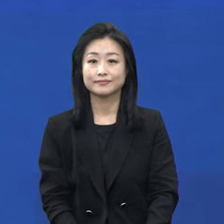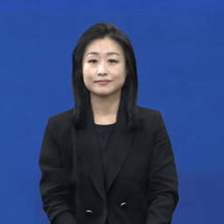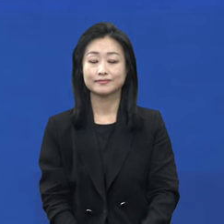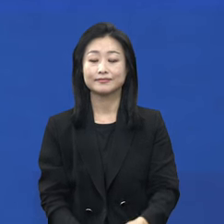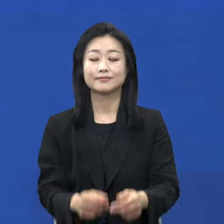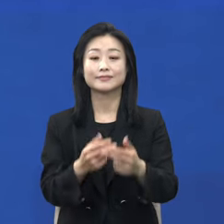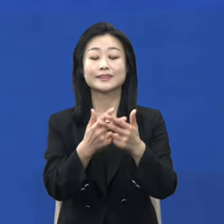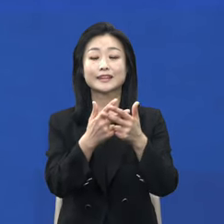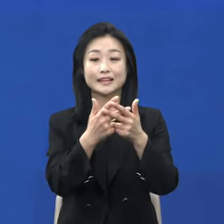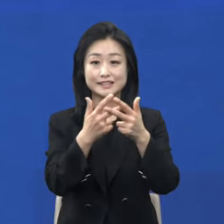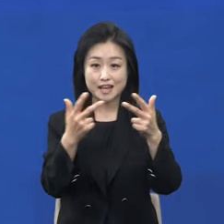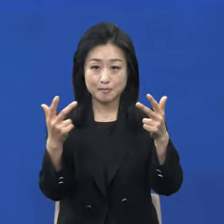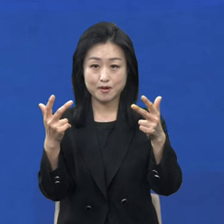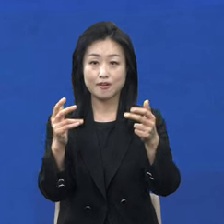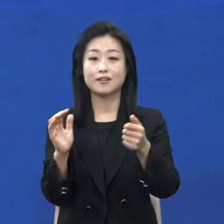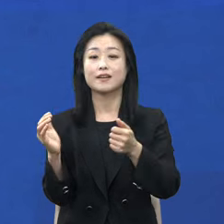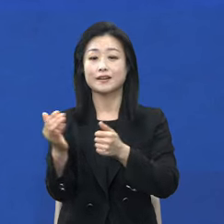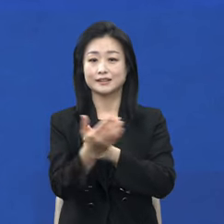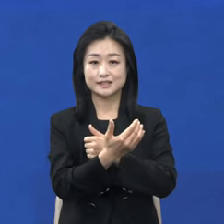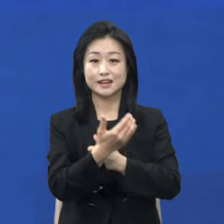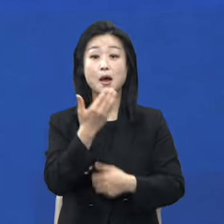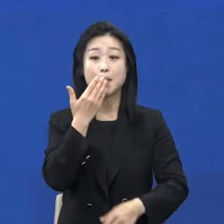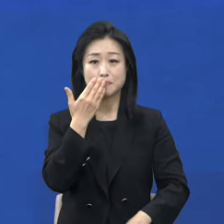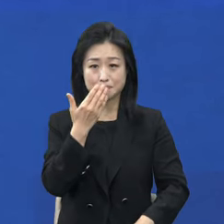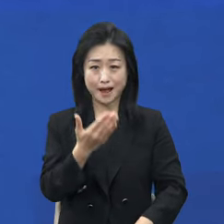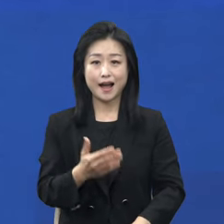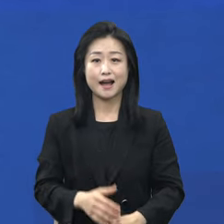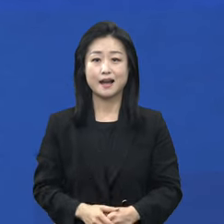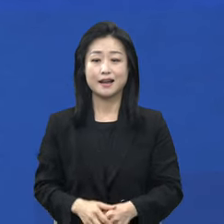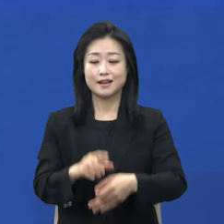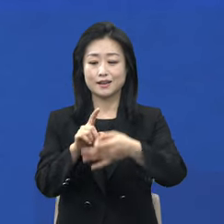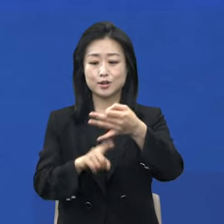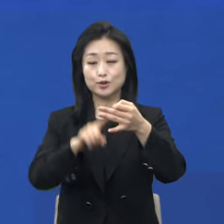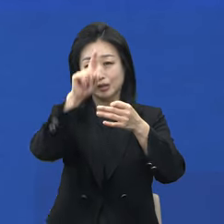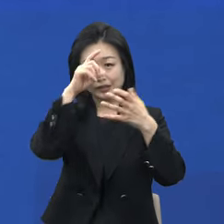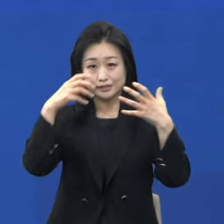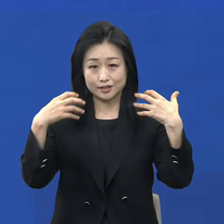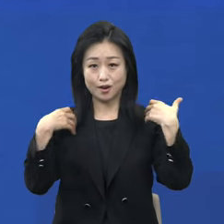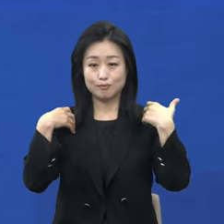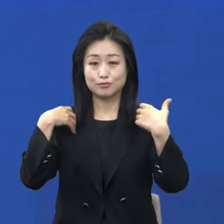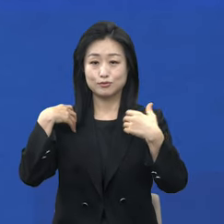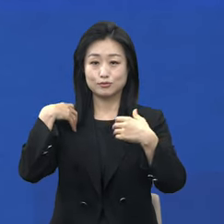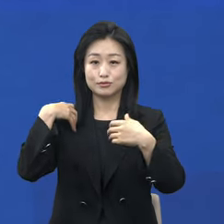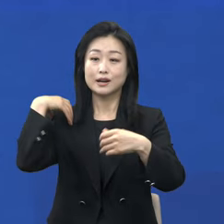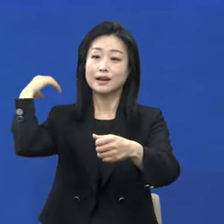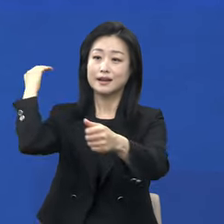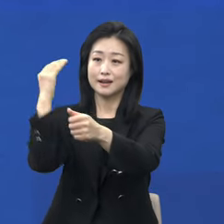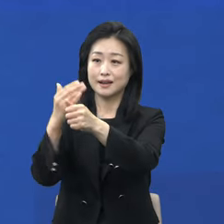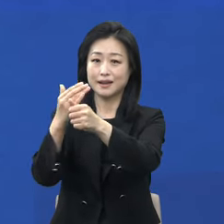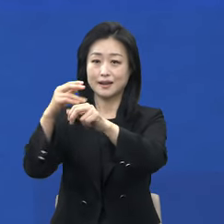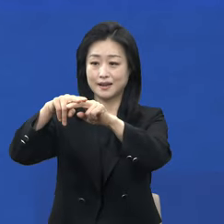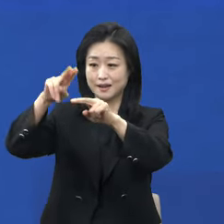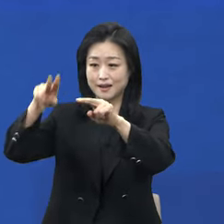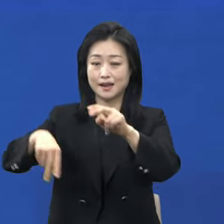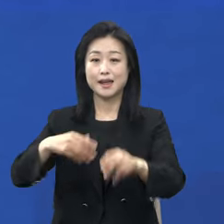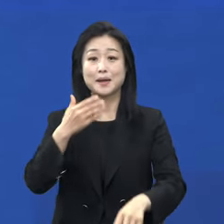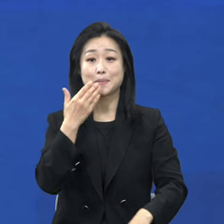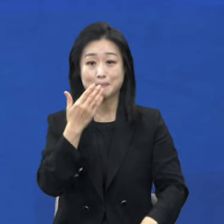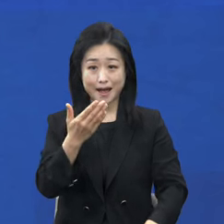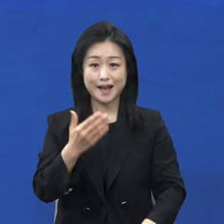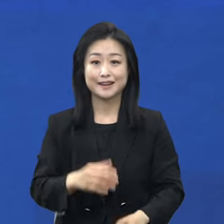이재명 대표를 지키겠습니다. 윤석열 정권을 퇴진시키겠습니다.